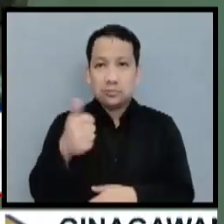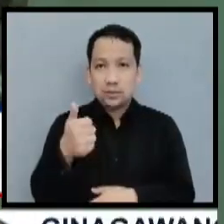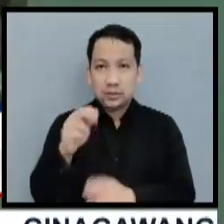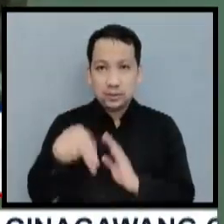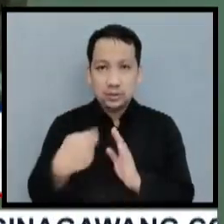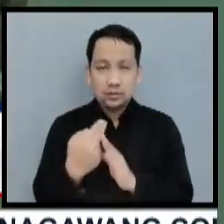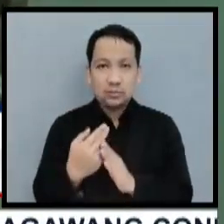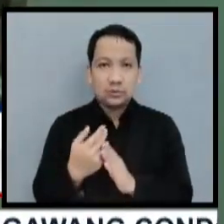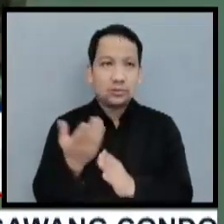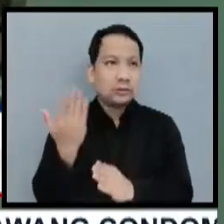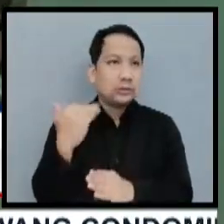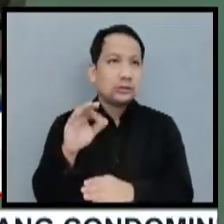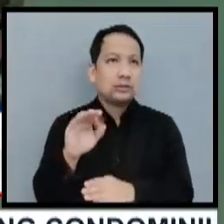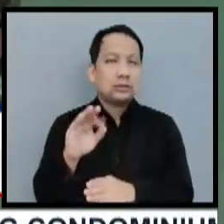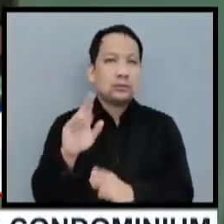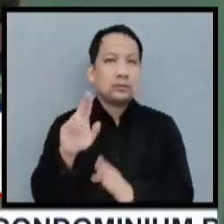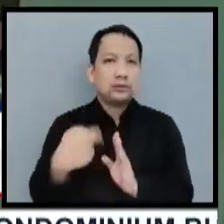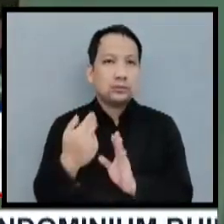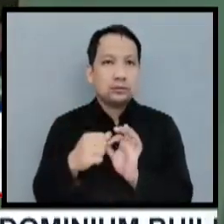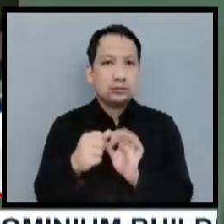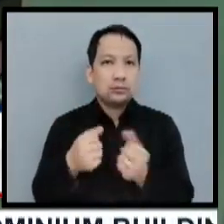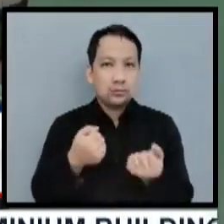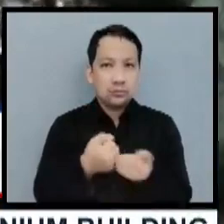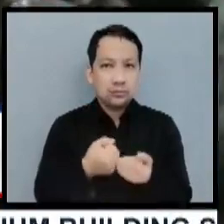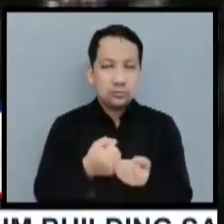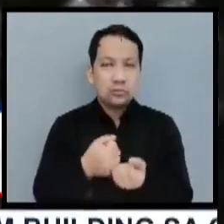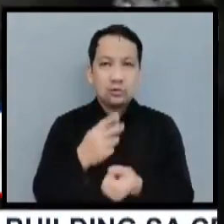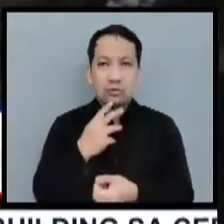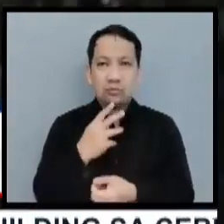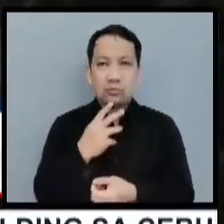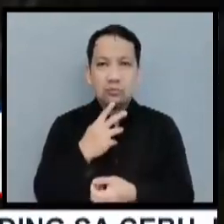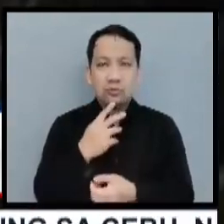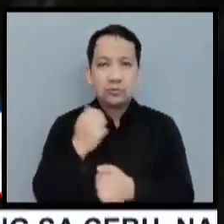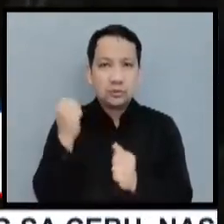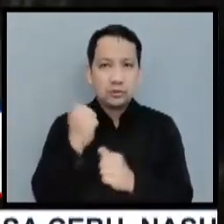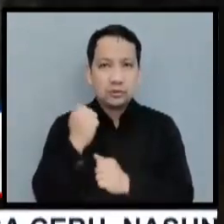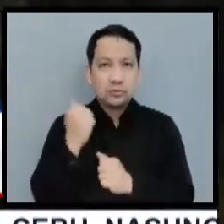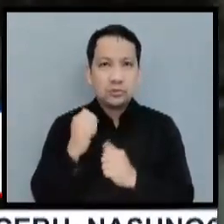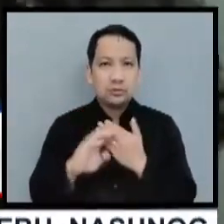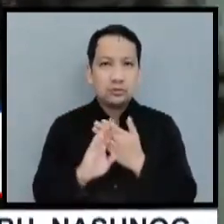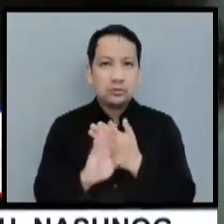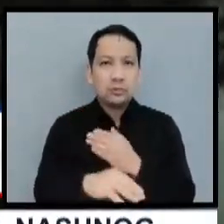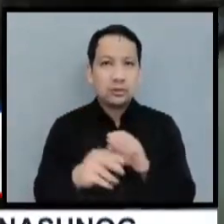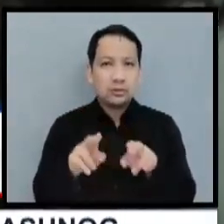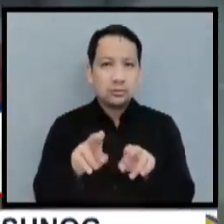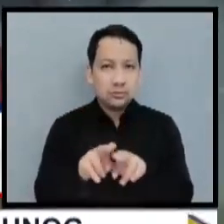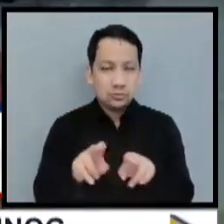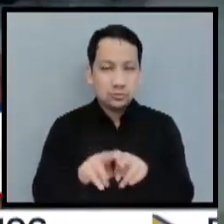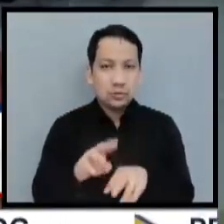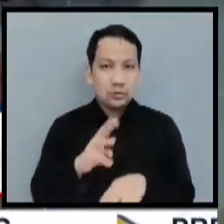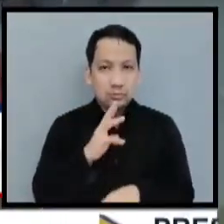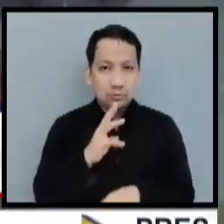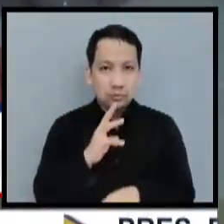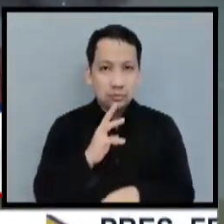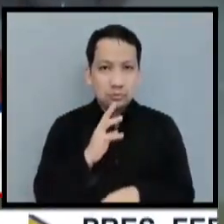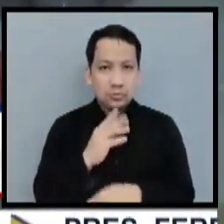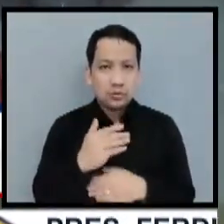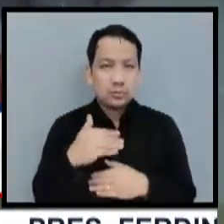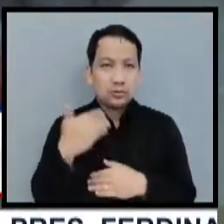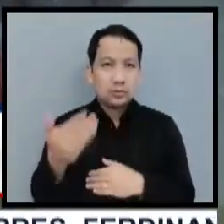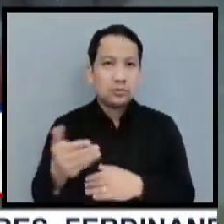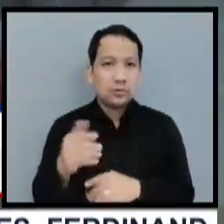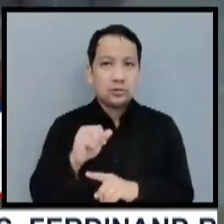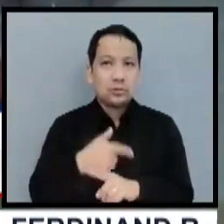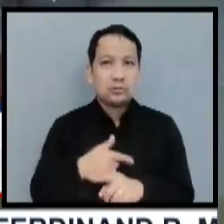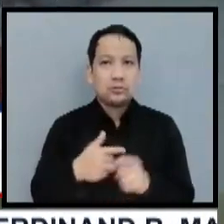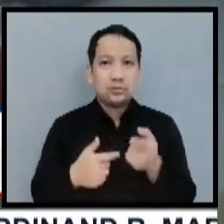19 na oras na walang supply ng tubig sa lugar. Inaasahan namang babalik na rin sa normalang supply ng tubig pagdating ng April